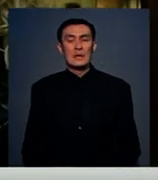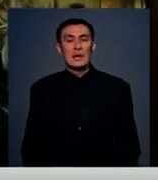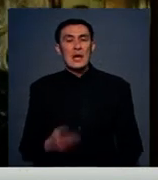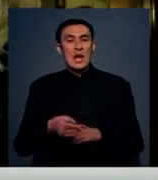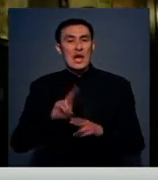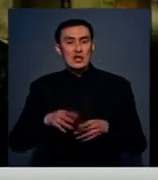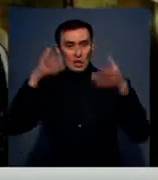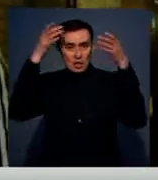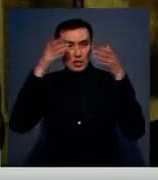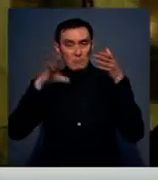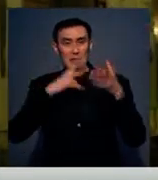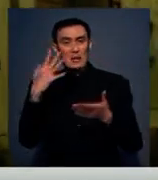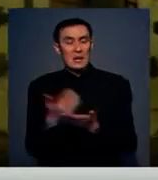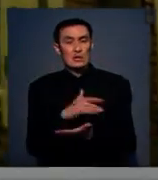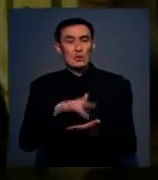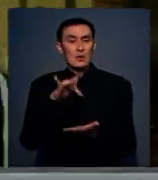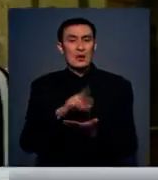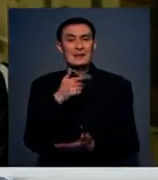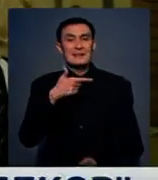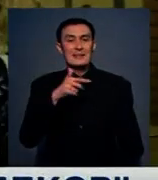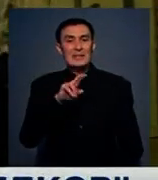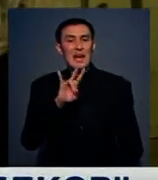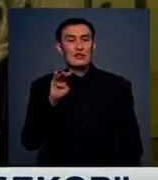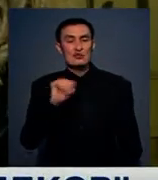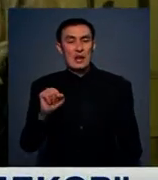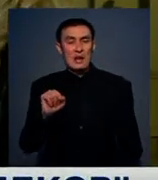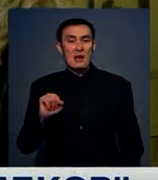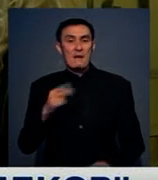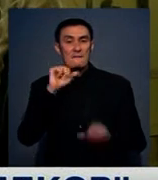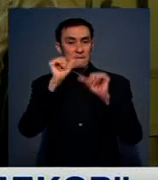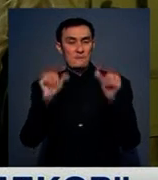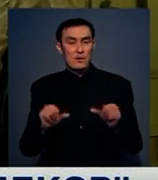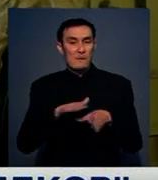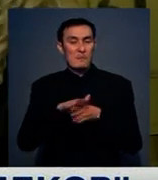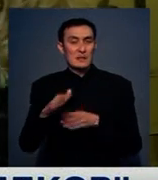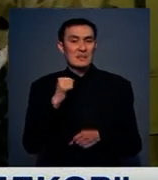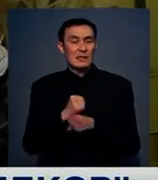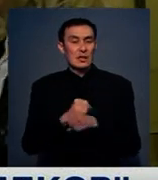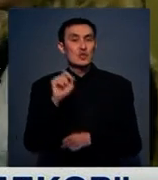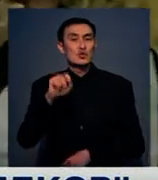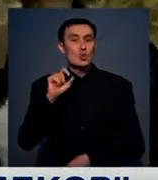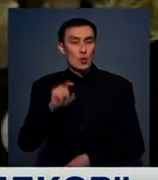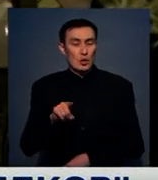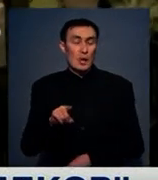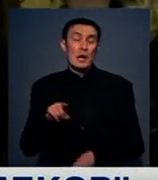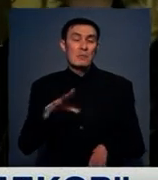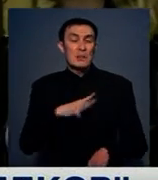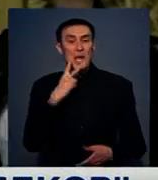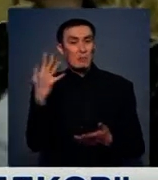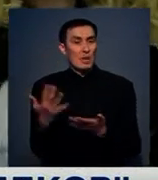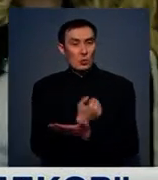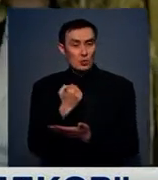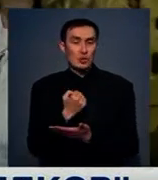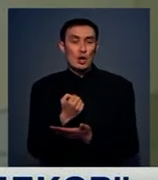Этот шлем был найден недалеко от города Генджа. Внешняя часть головного убора выполнена из золота. В то же время были